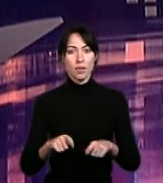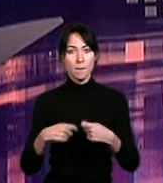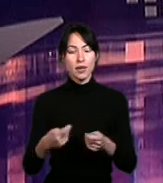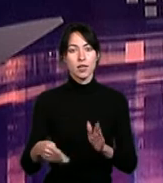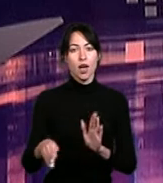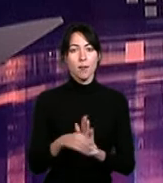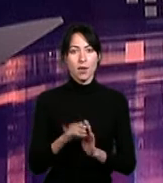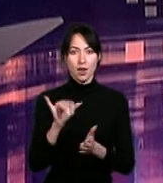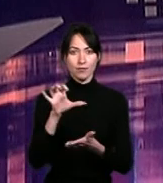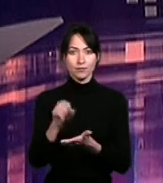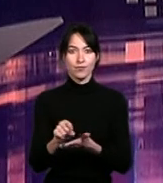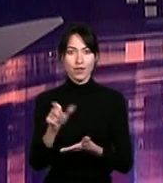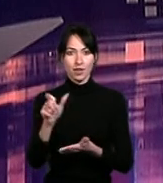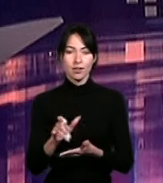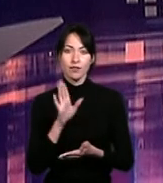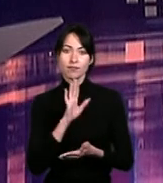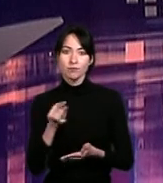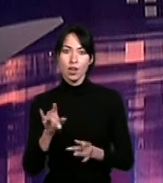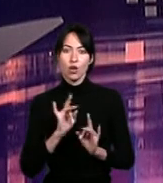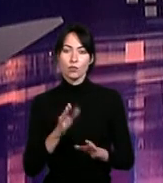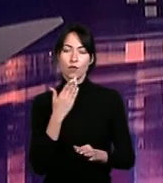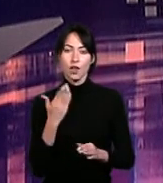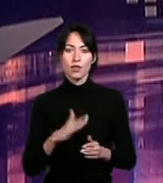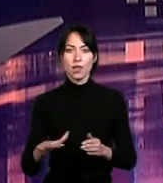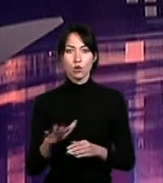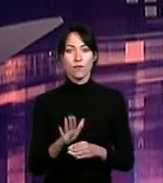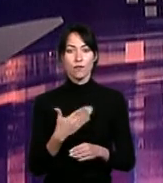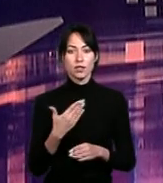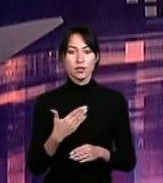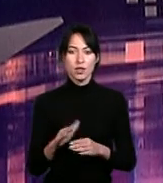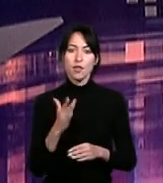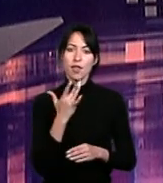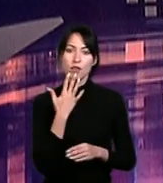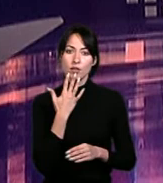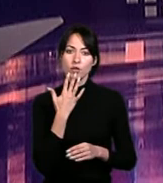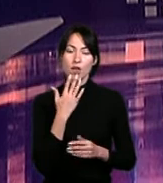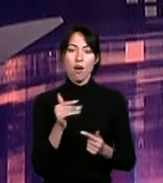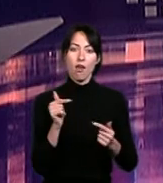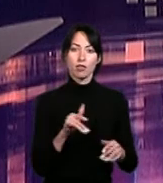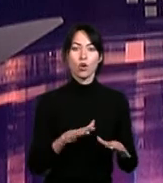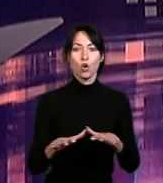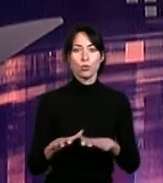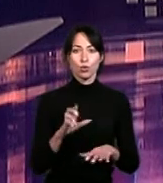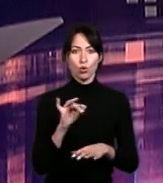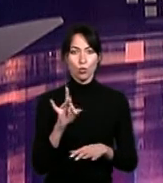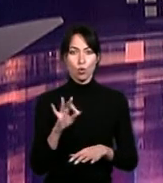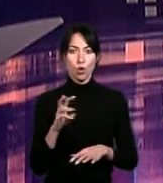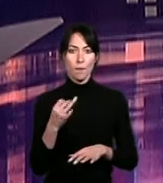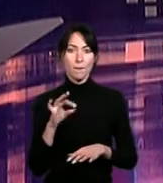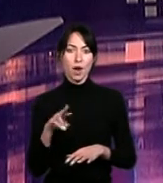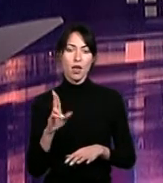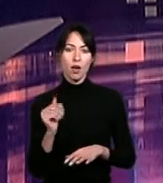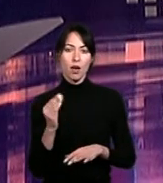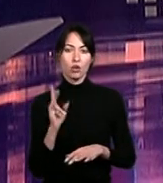хабаря й викрили посадовицю, розповіла речниця територіального відділення Національного антикорупційного бюро Майя